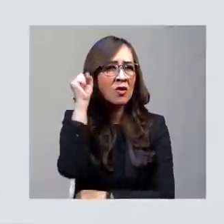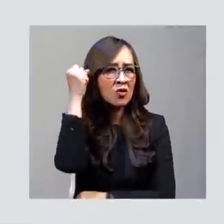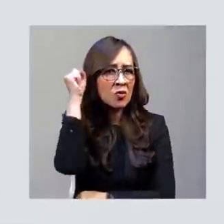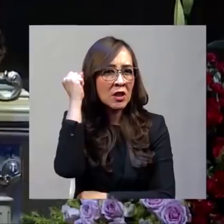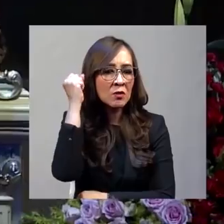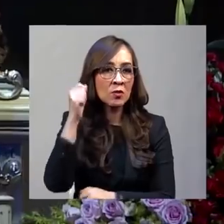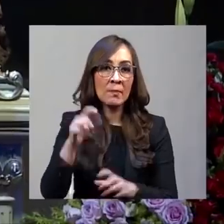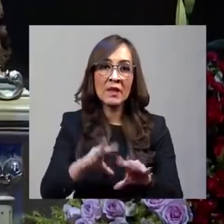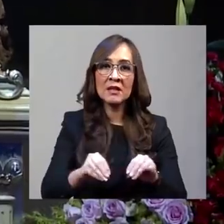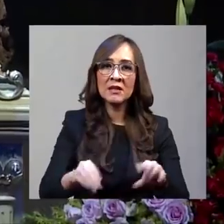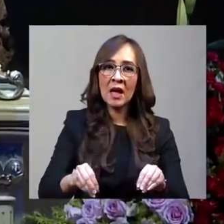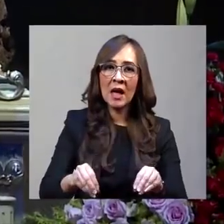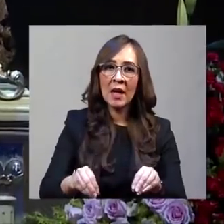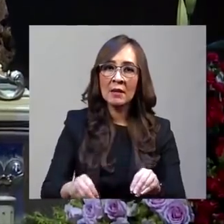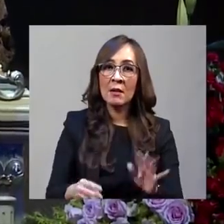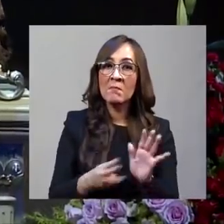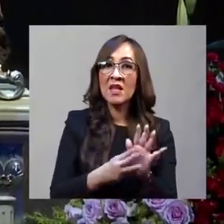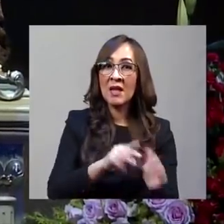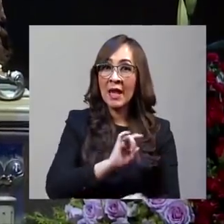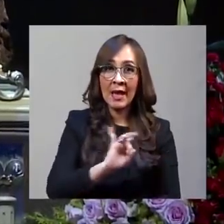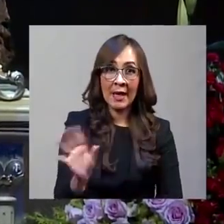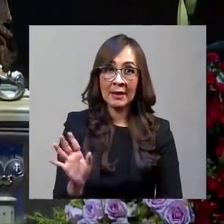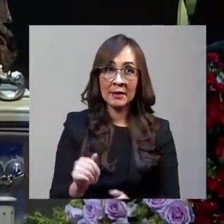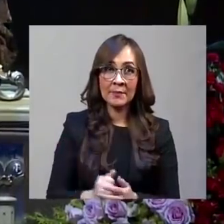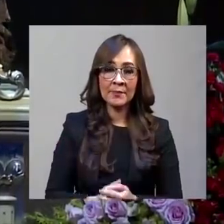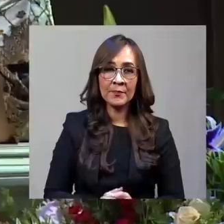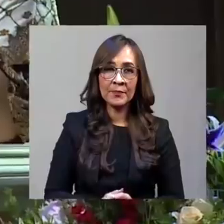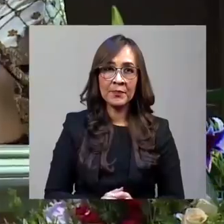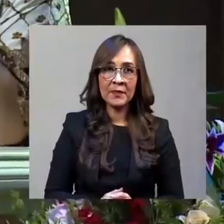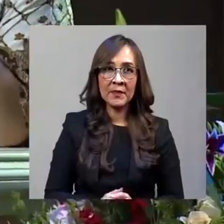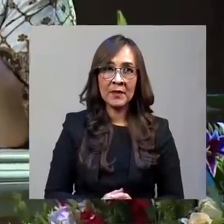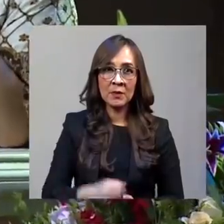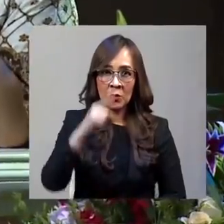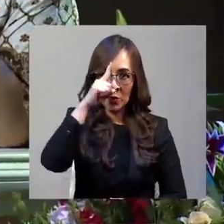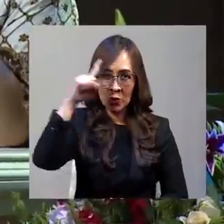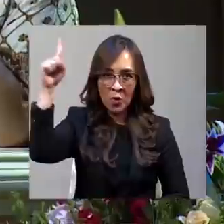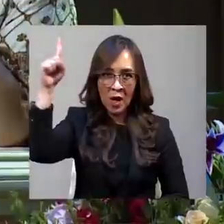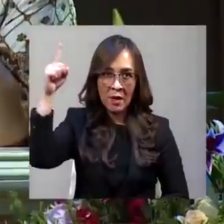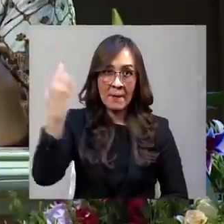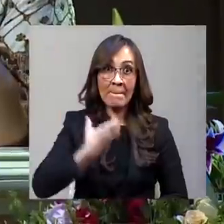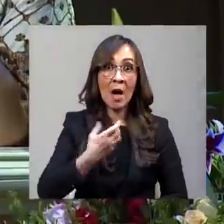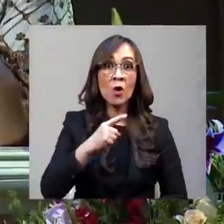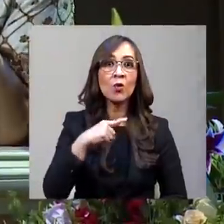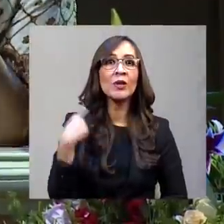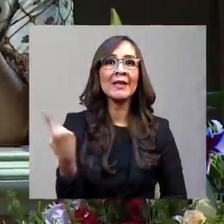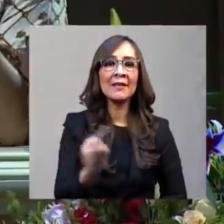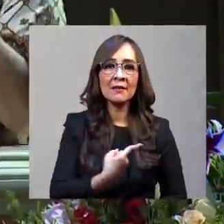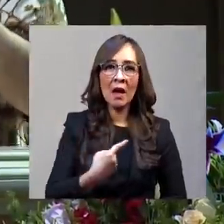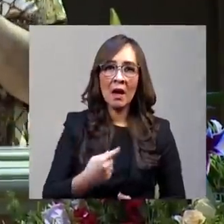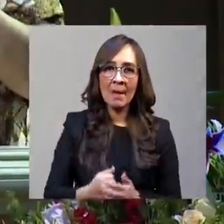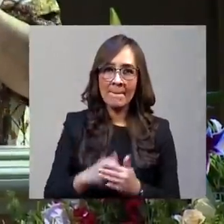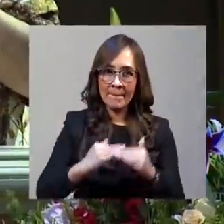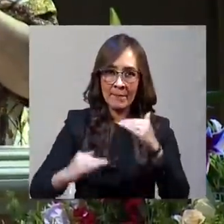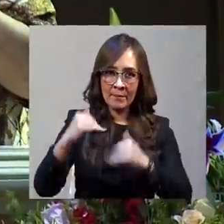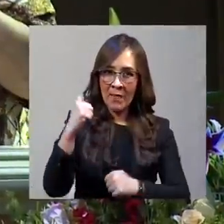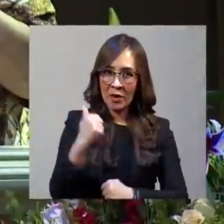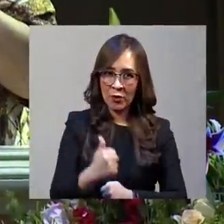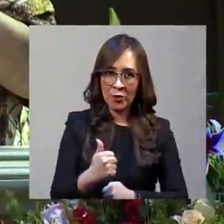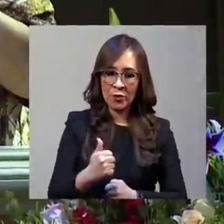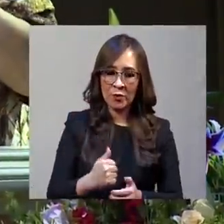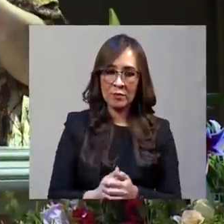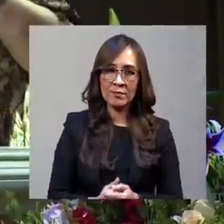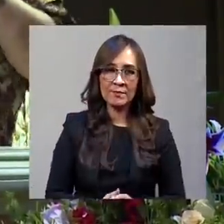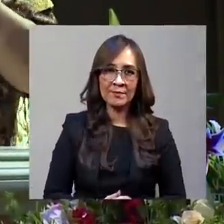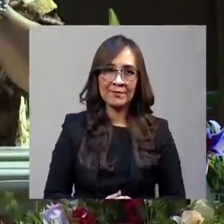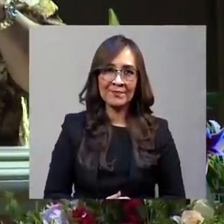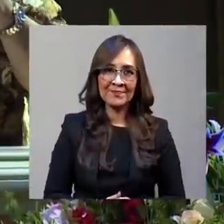kemuliaan Tuhan. Makanya dia buat kita maju. Makanya Alkitab bilang kalau kita setia dalam perkara kecil, Tuhan memberkati kita dalam perkara yang